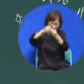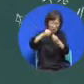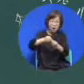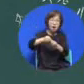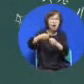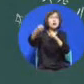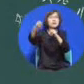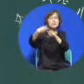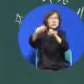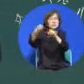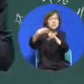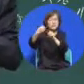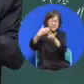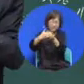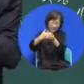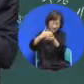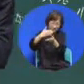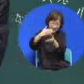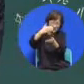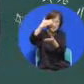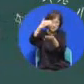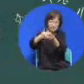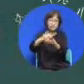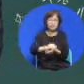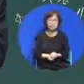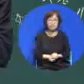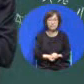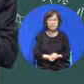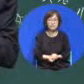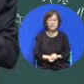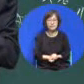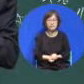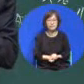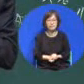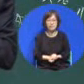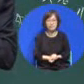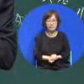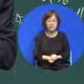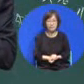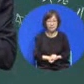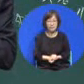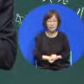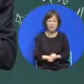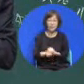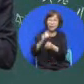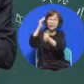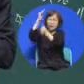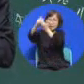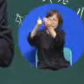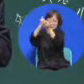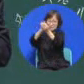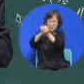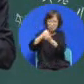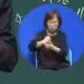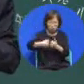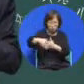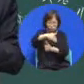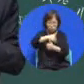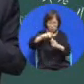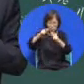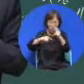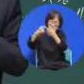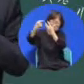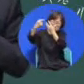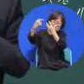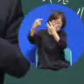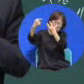over and over again, God has answered. 하나님이 우리를 아시고. 한 번도 아프지 않게 했어요. Over a passage of time, never once was I ever